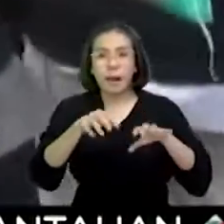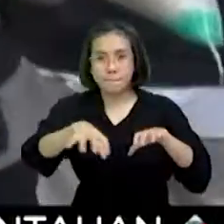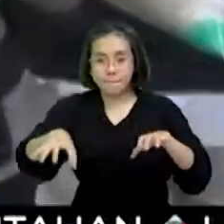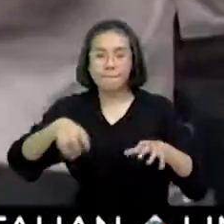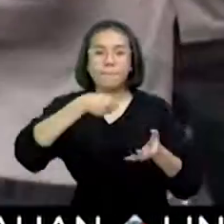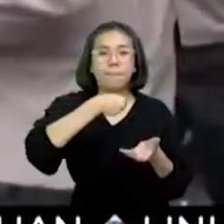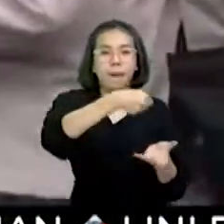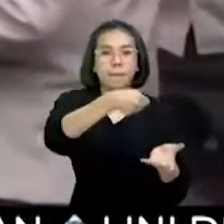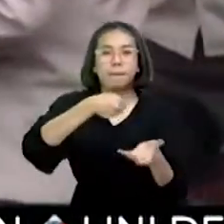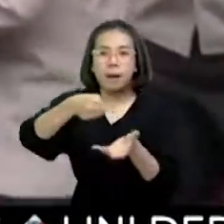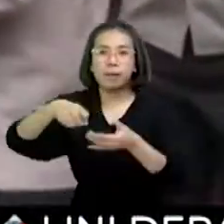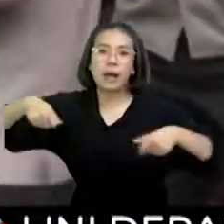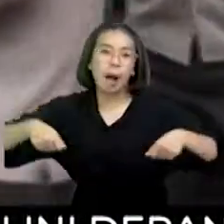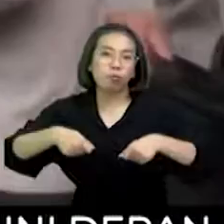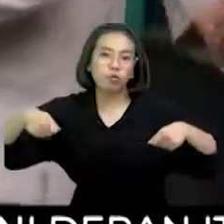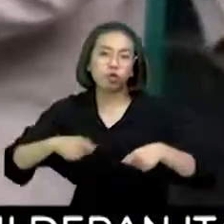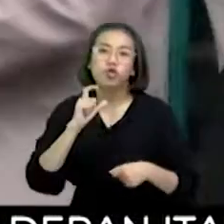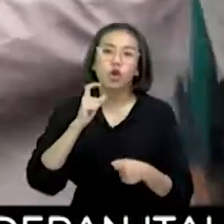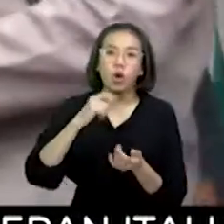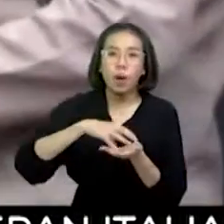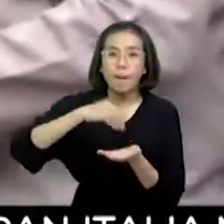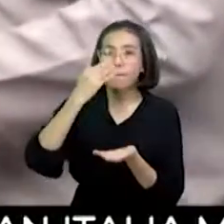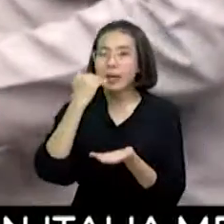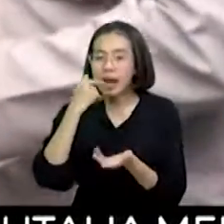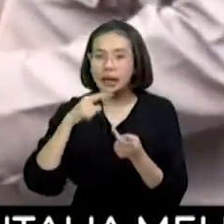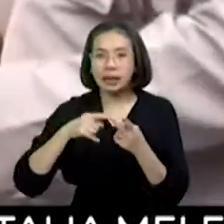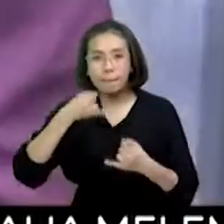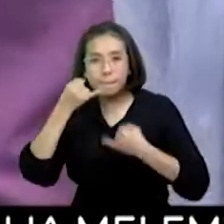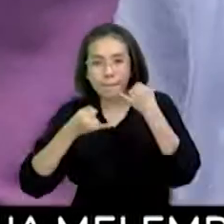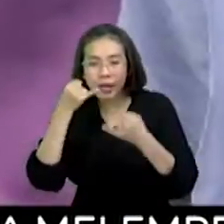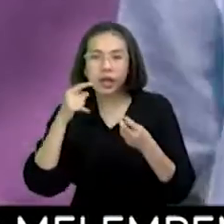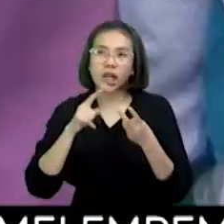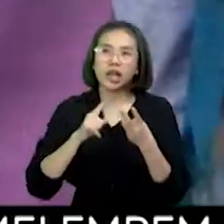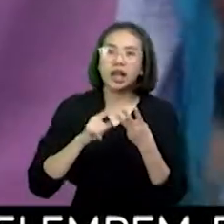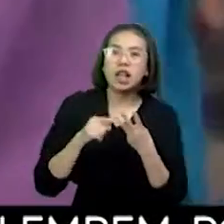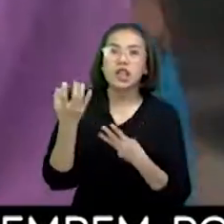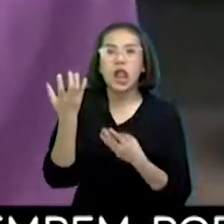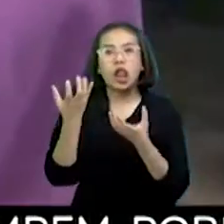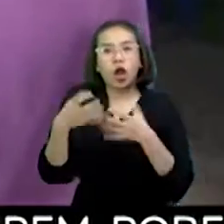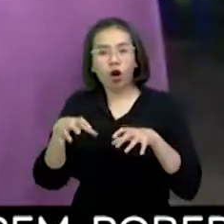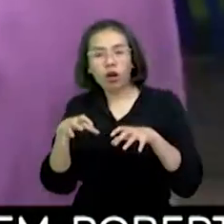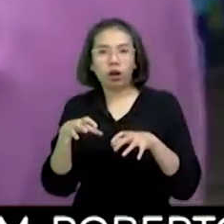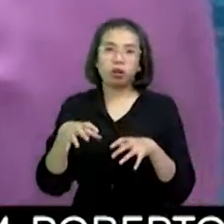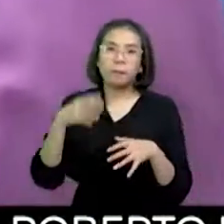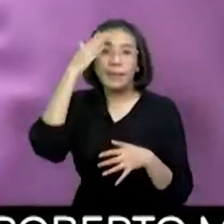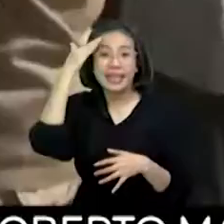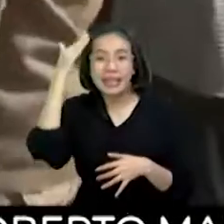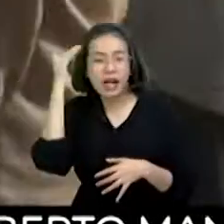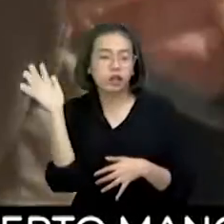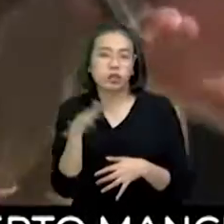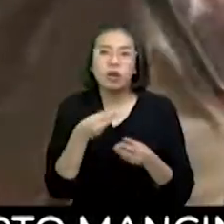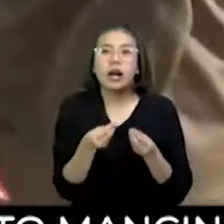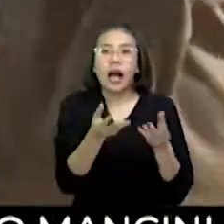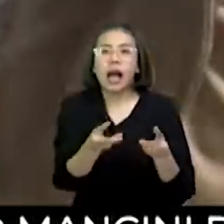kelurahan. Sembako berupa beras, minyak goreng, mie instan, dan telur ini diharapkan dapat membantu meringankan beban warga korban